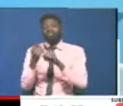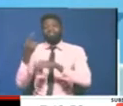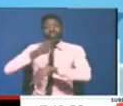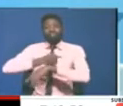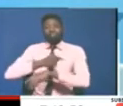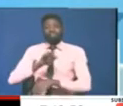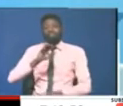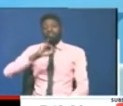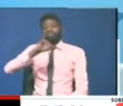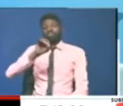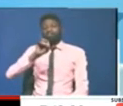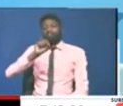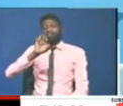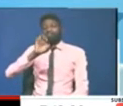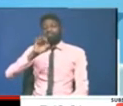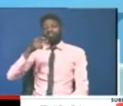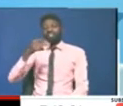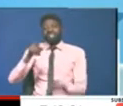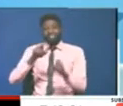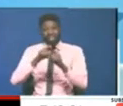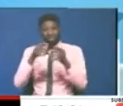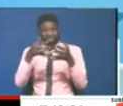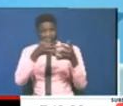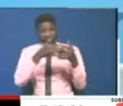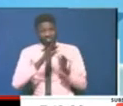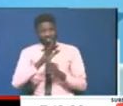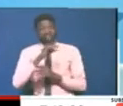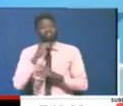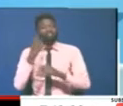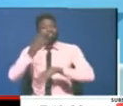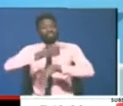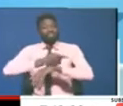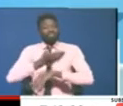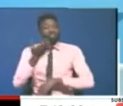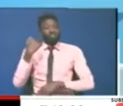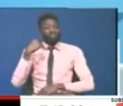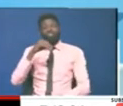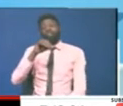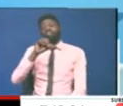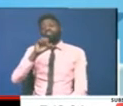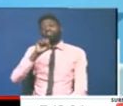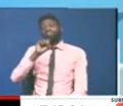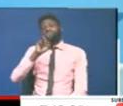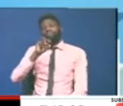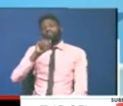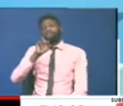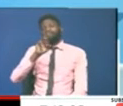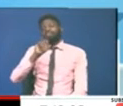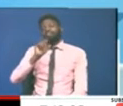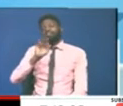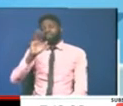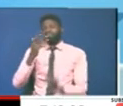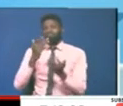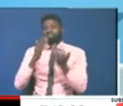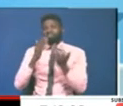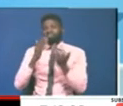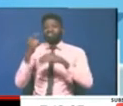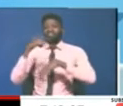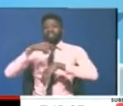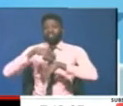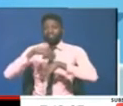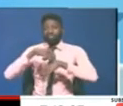Nchini Marekani, maadhimisho ya siku ya baba yaliadhimishwa na Sonora Smart Dodd na kusherehekewa kwa mara ya kwanza mnamo Jumapili ya